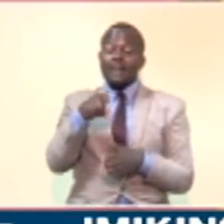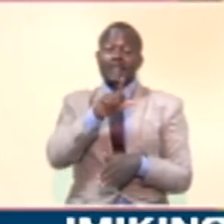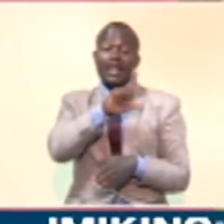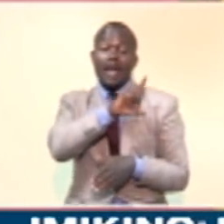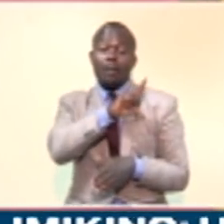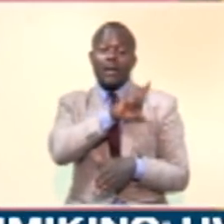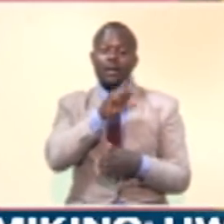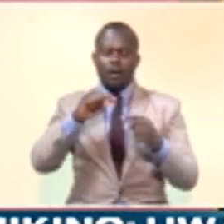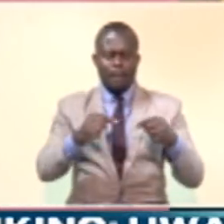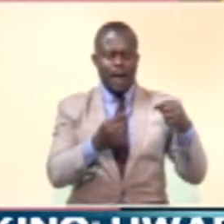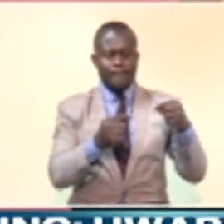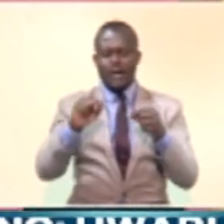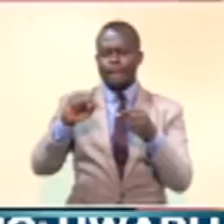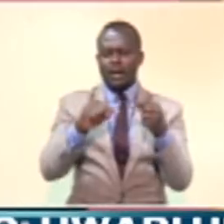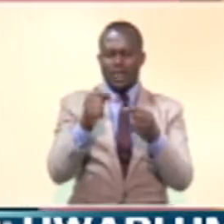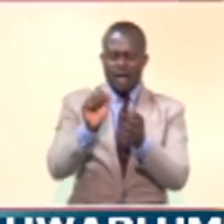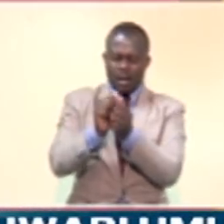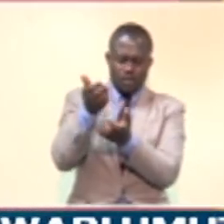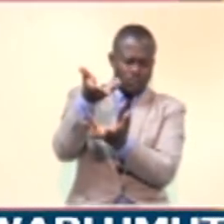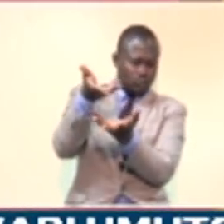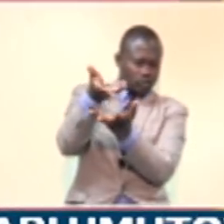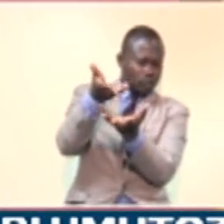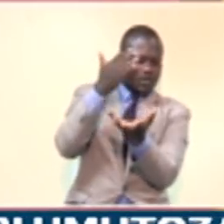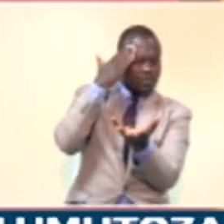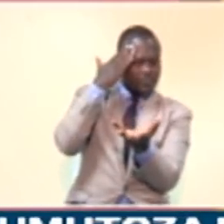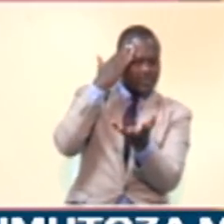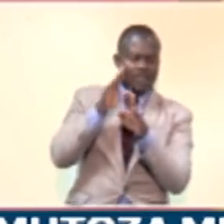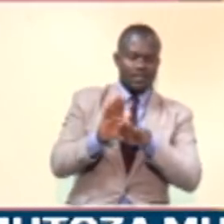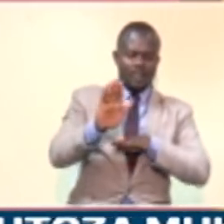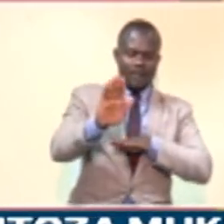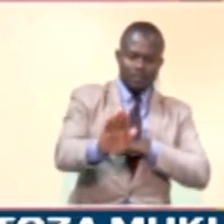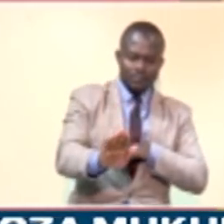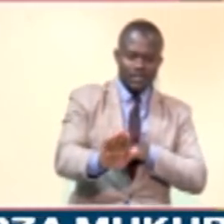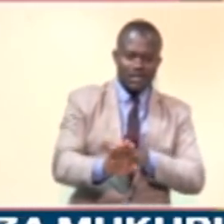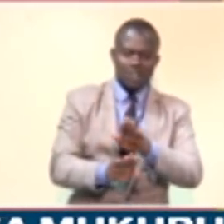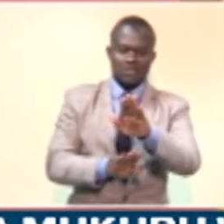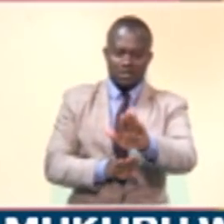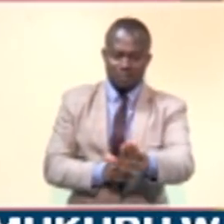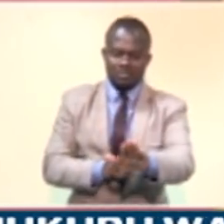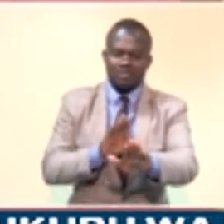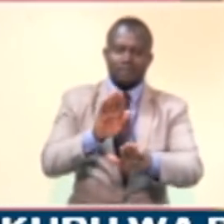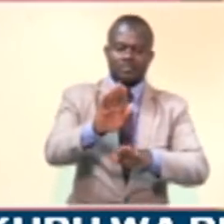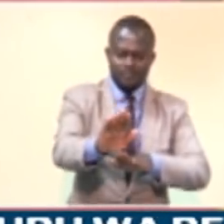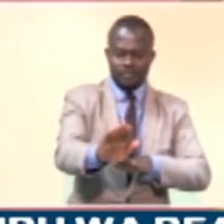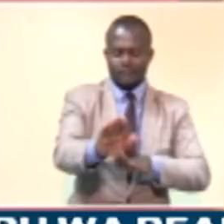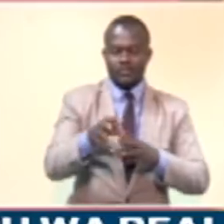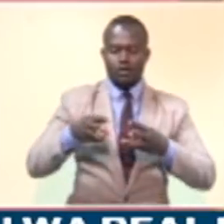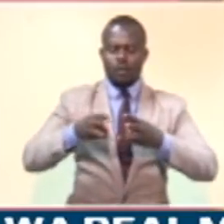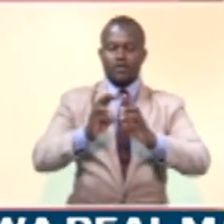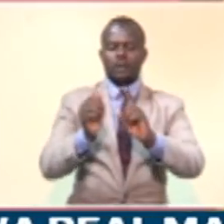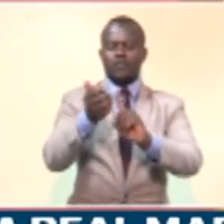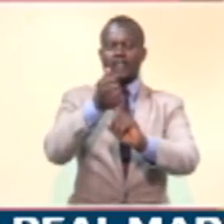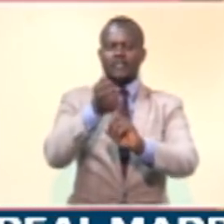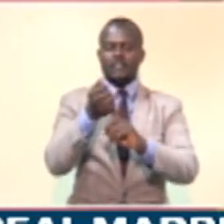kujya impaka no gushungura. Intambwe imwe yagiye iganisha ku yindi. Uko niko twageze kuri iyi